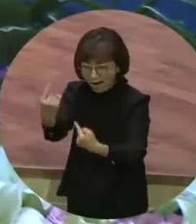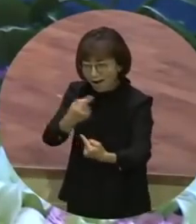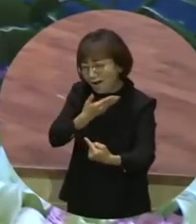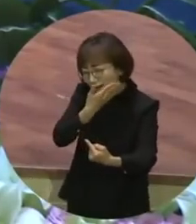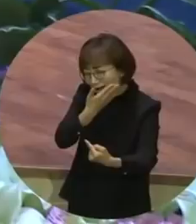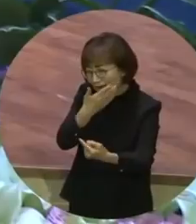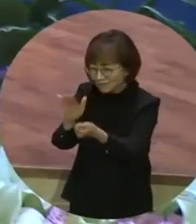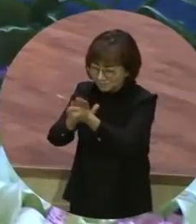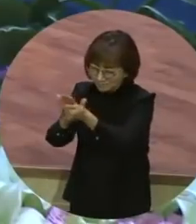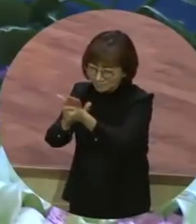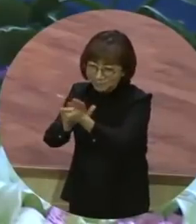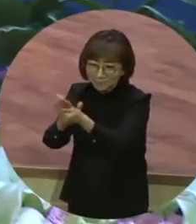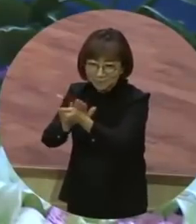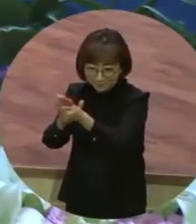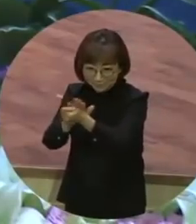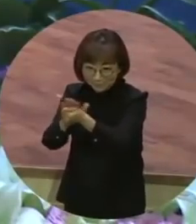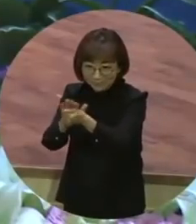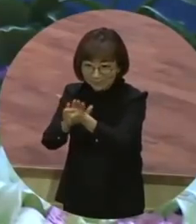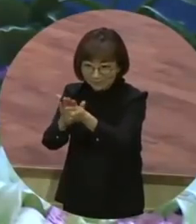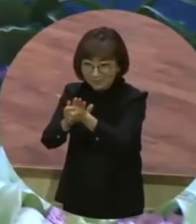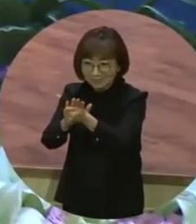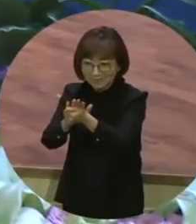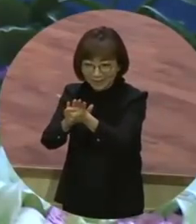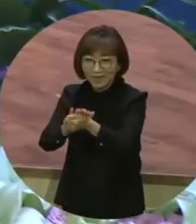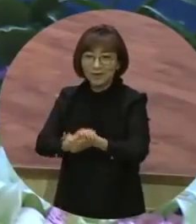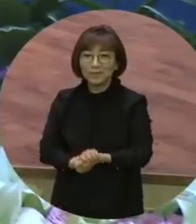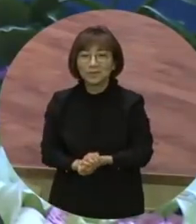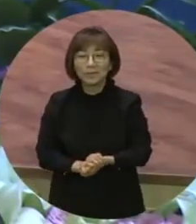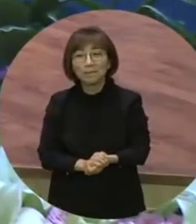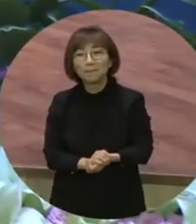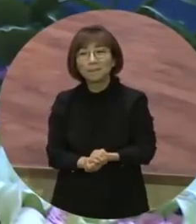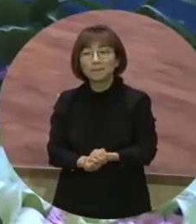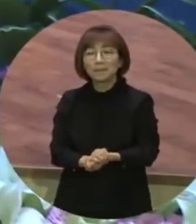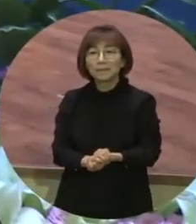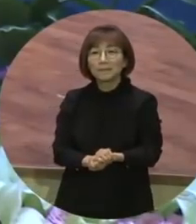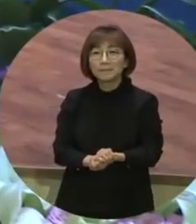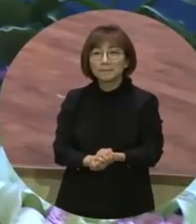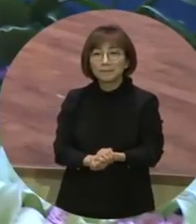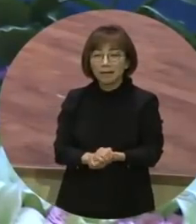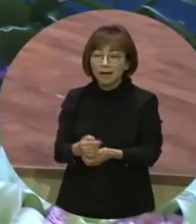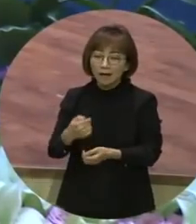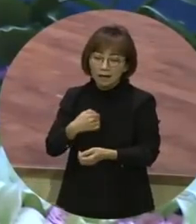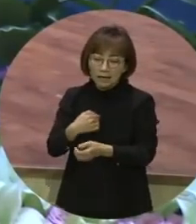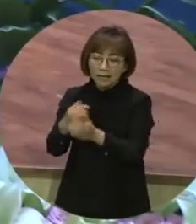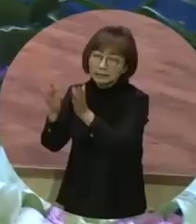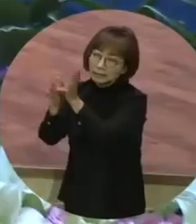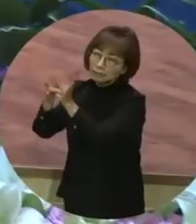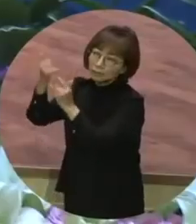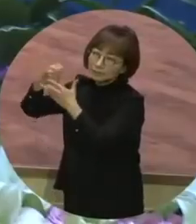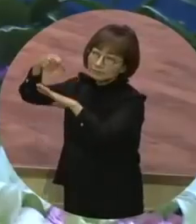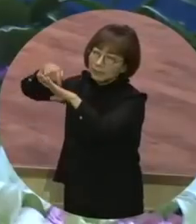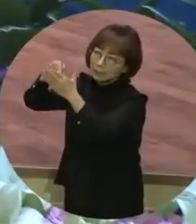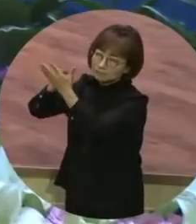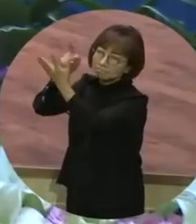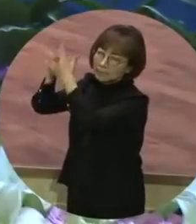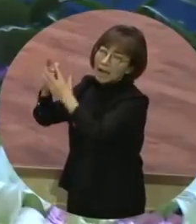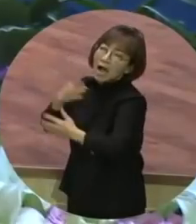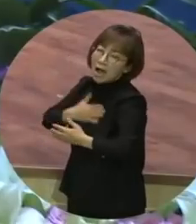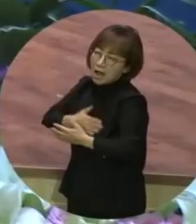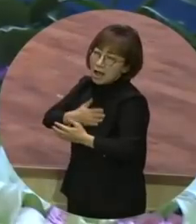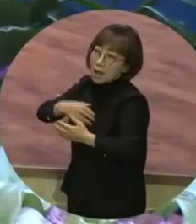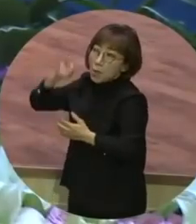한 분이 참석이 얼마나 고마워요. 그거 해보면 안다니까. 야, 정말 주님의 심정을 알겠네. 한 사람 한 사람 얼마나